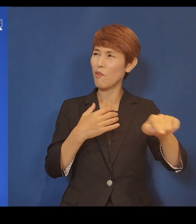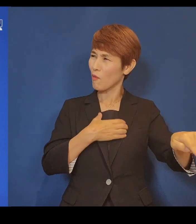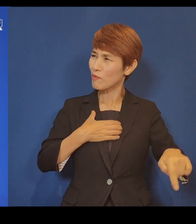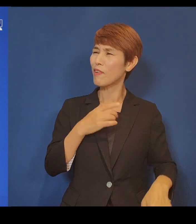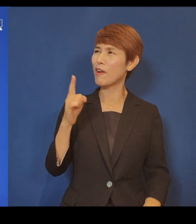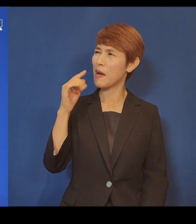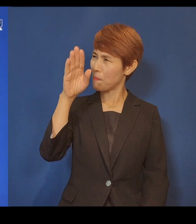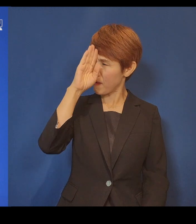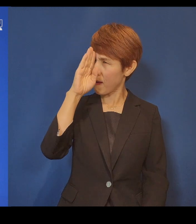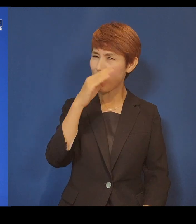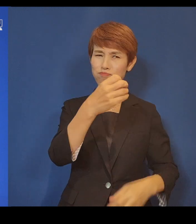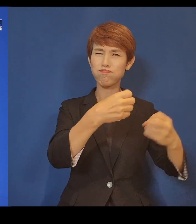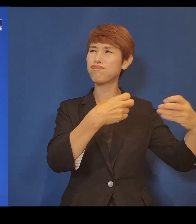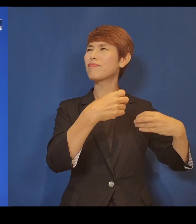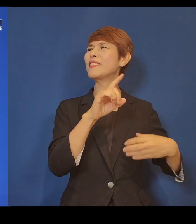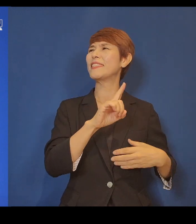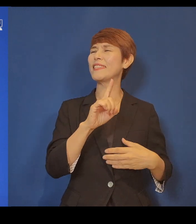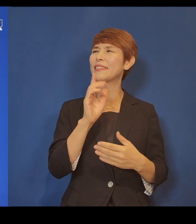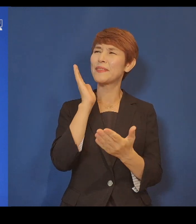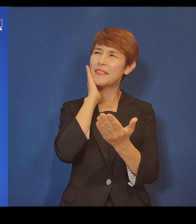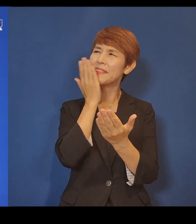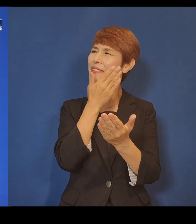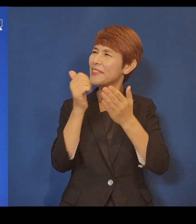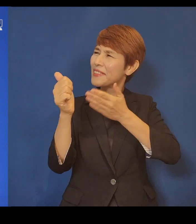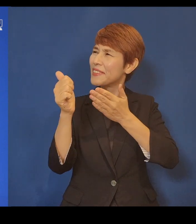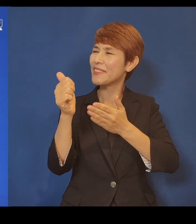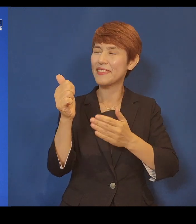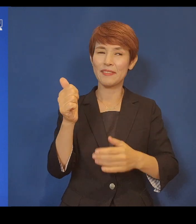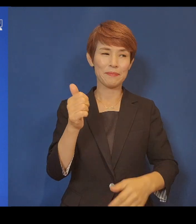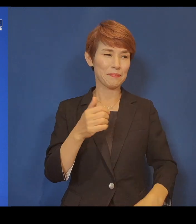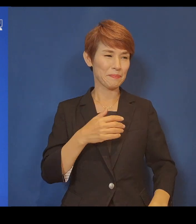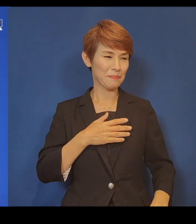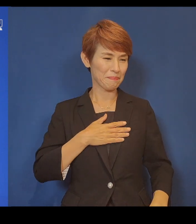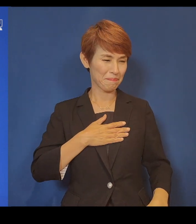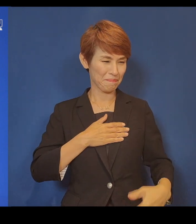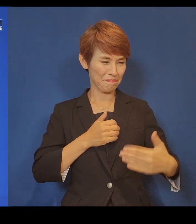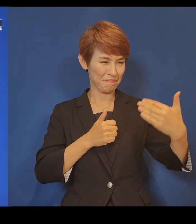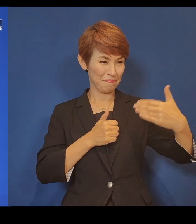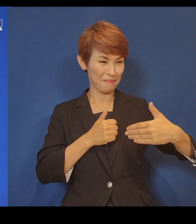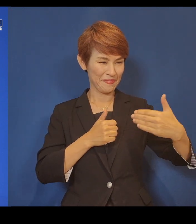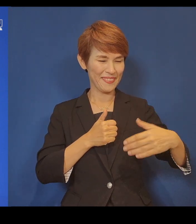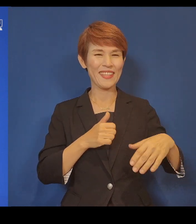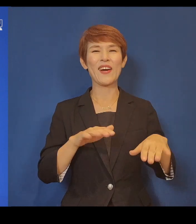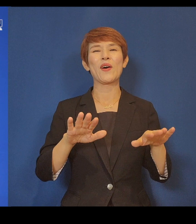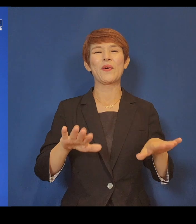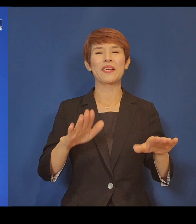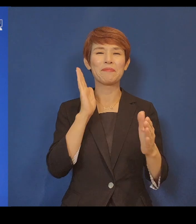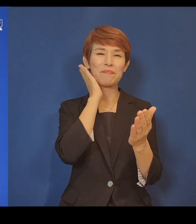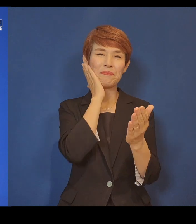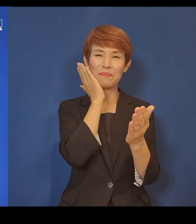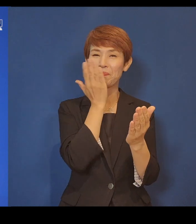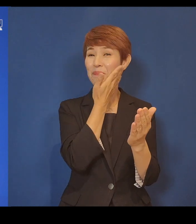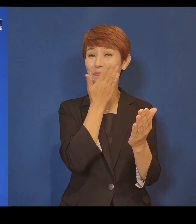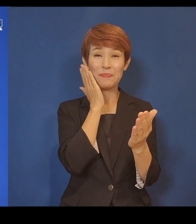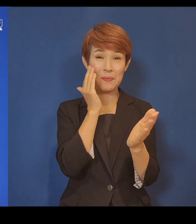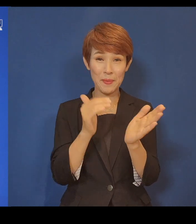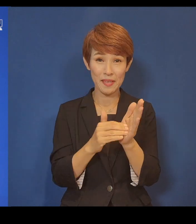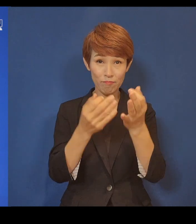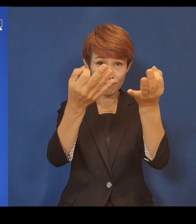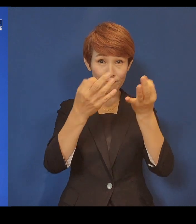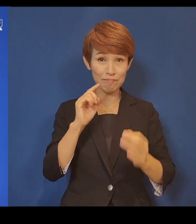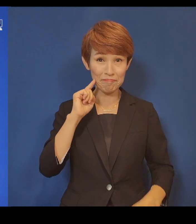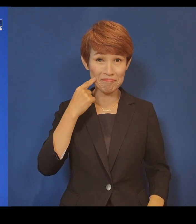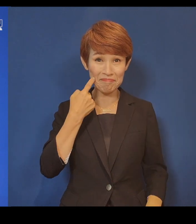성도들 걱정합니다. 화장 이쁘게 해주세요. 그래서 제가 오늘 화장을 평소보다 좀 하얗게 했는데 좀